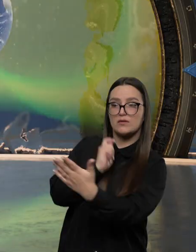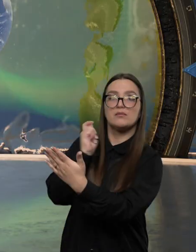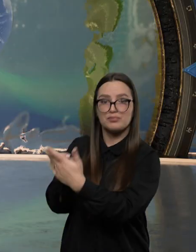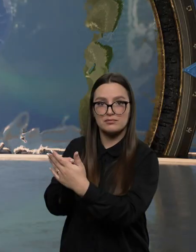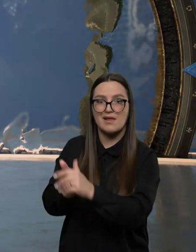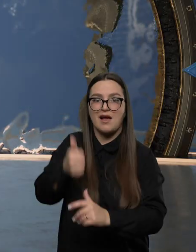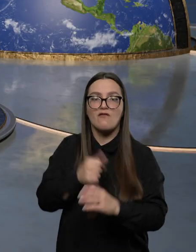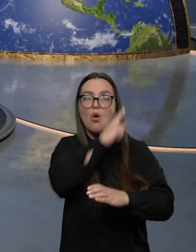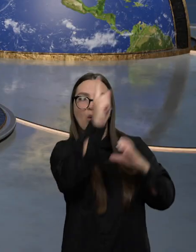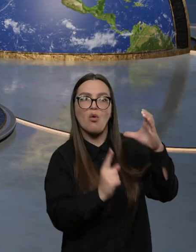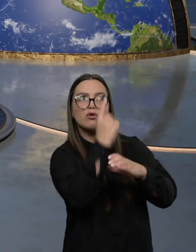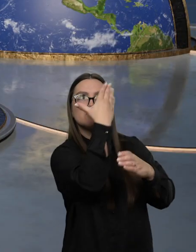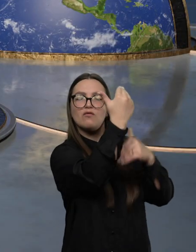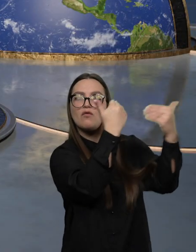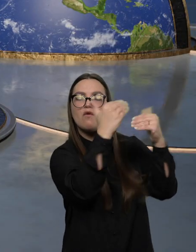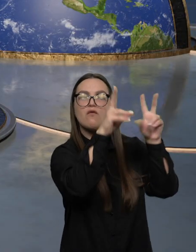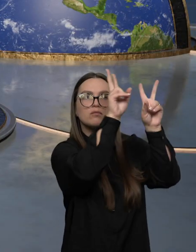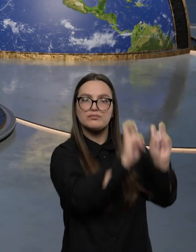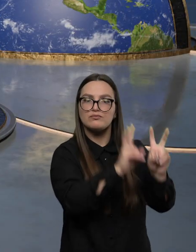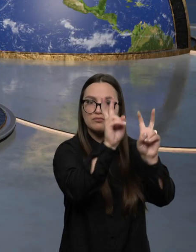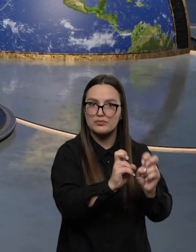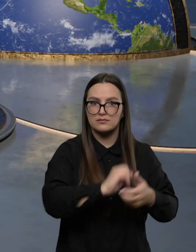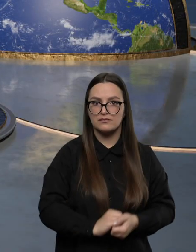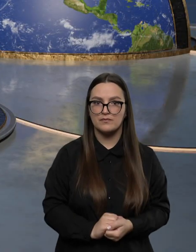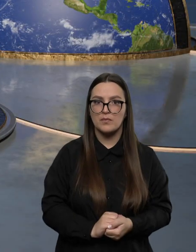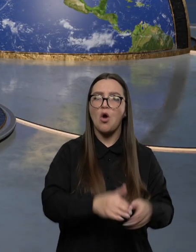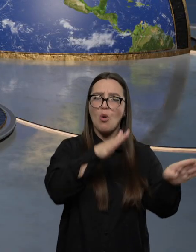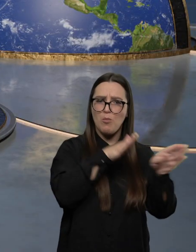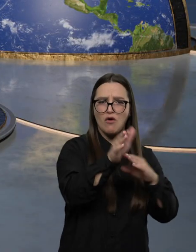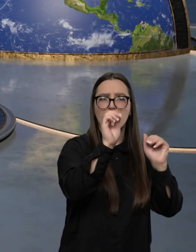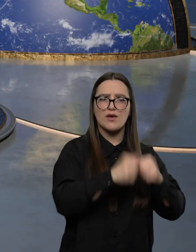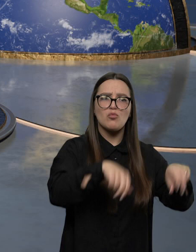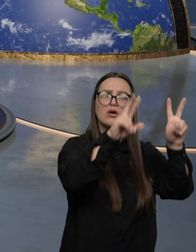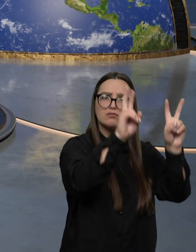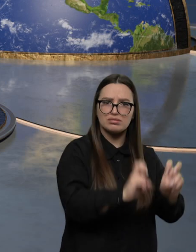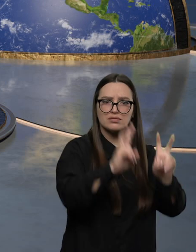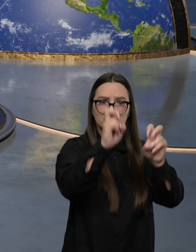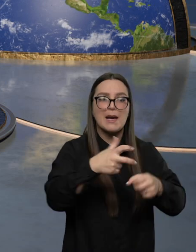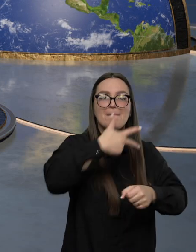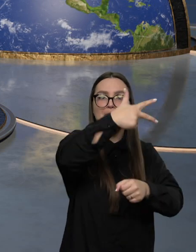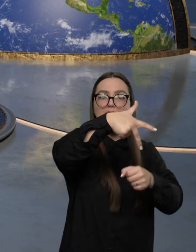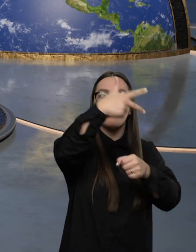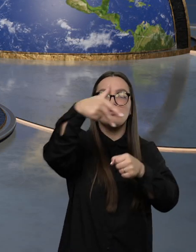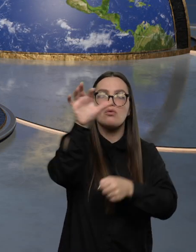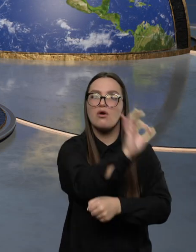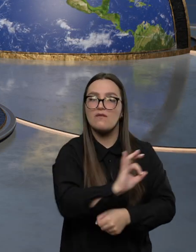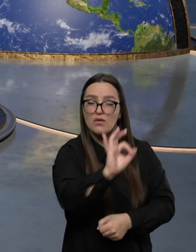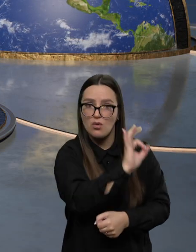nagrinėti kosminius spindulius. Ištirti galima poveikį jau pradėtėm paleisti